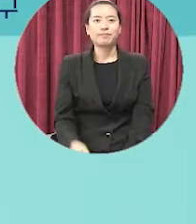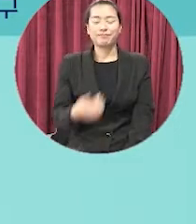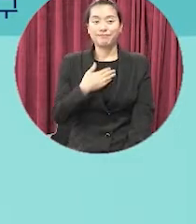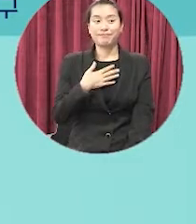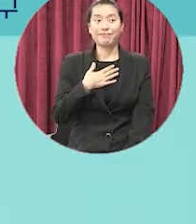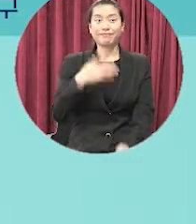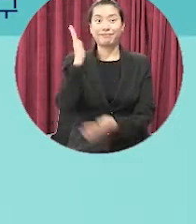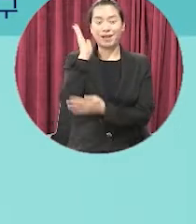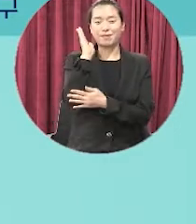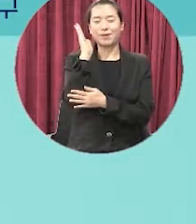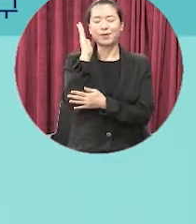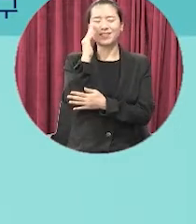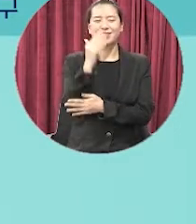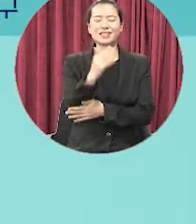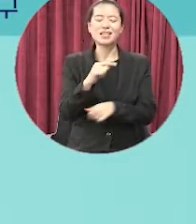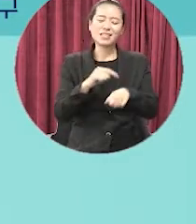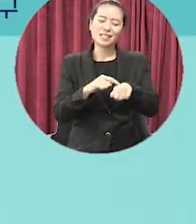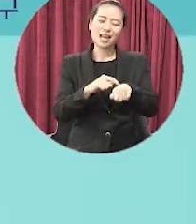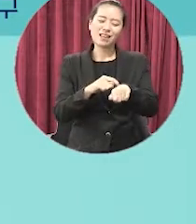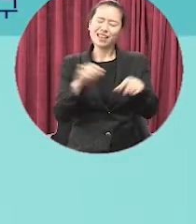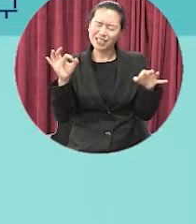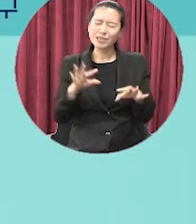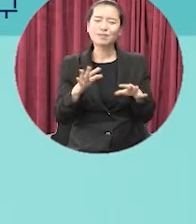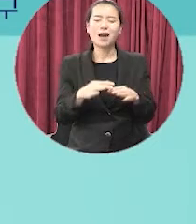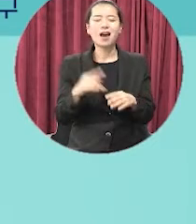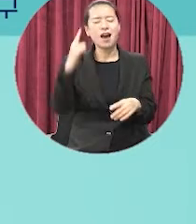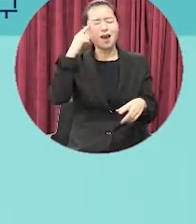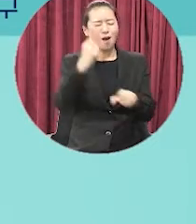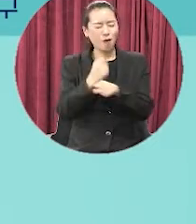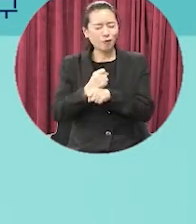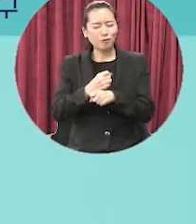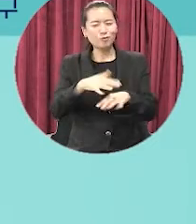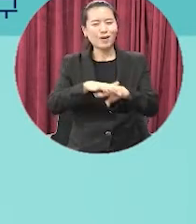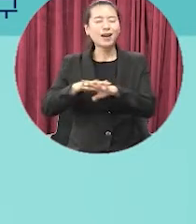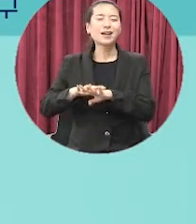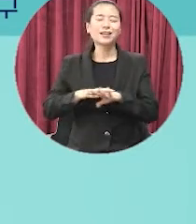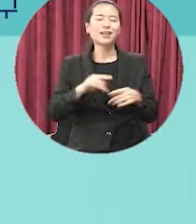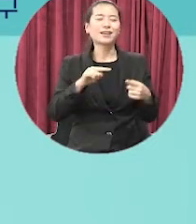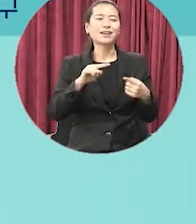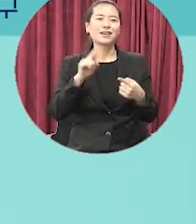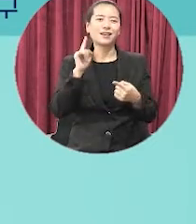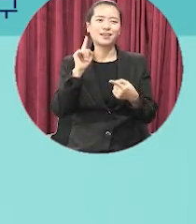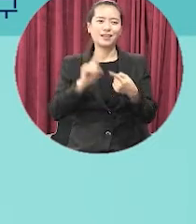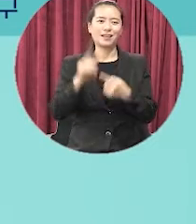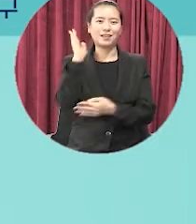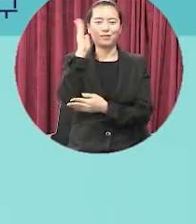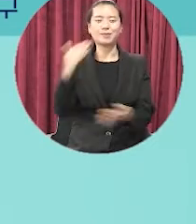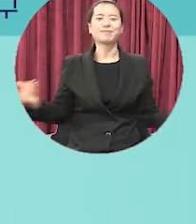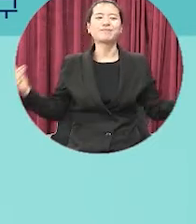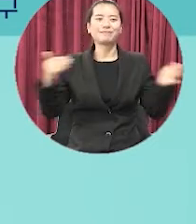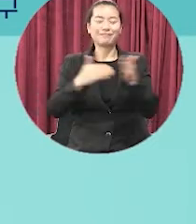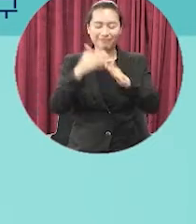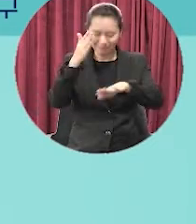어 짧은 시간이긴 하지만 이런 연구 망에 대해서 준비한 내용이라서 말씀드렸습니다 감사합니다